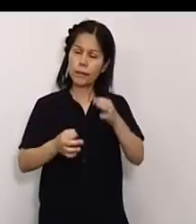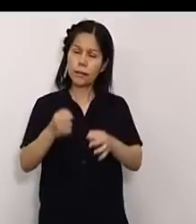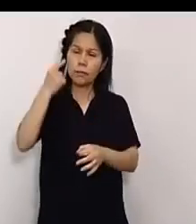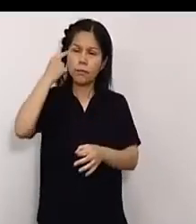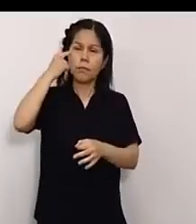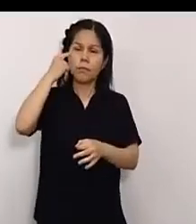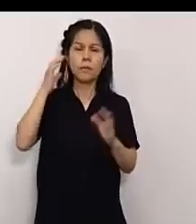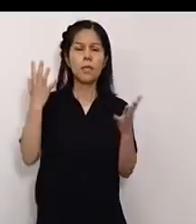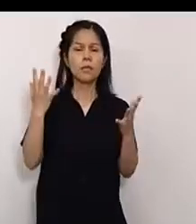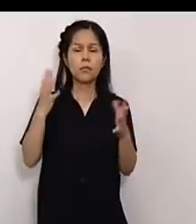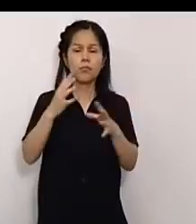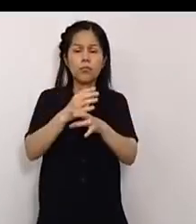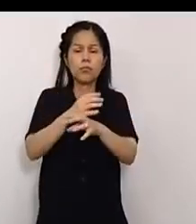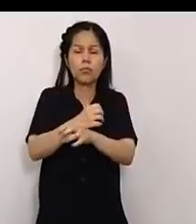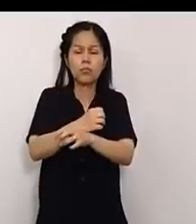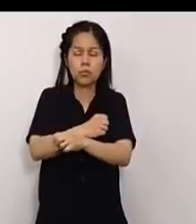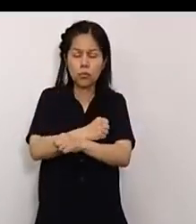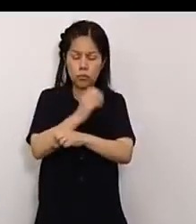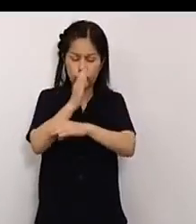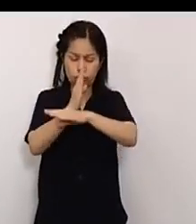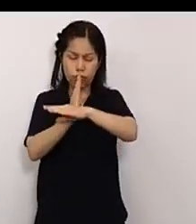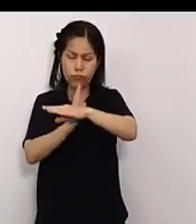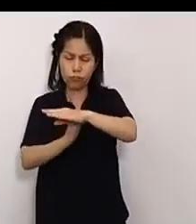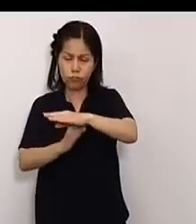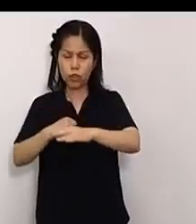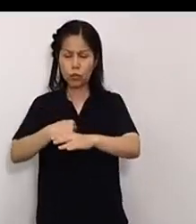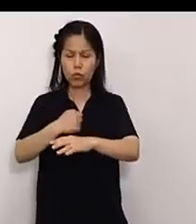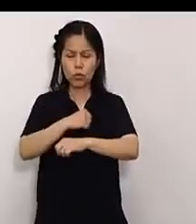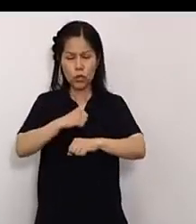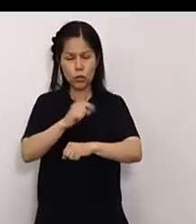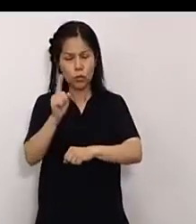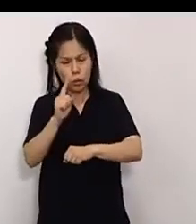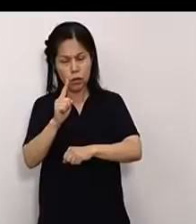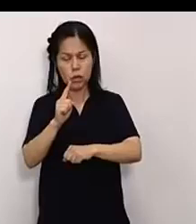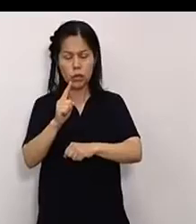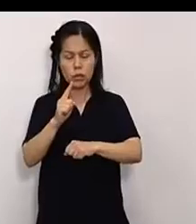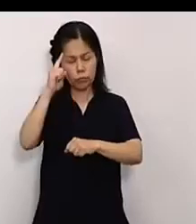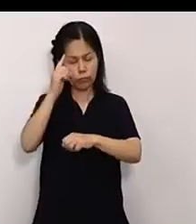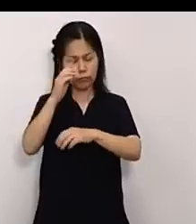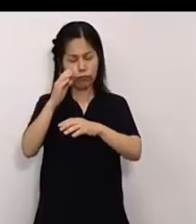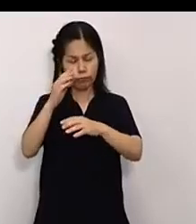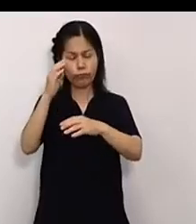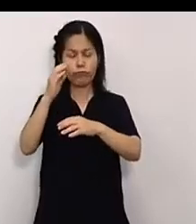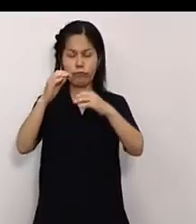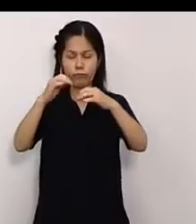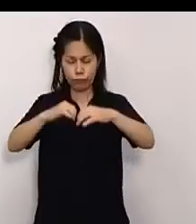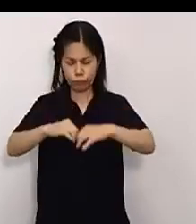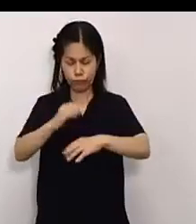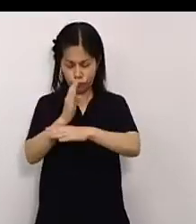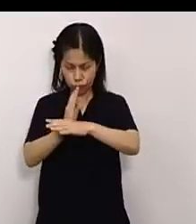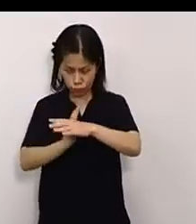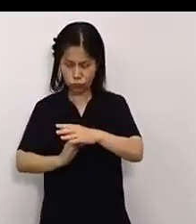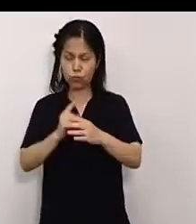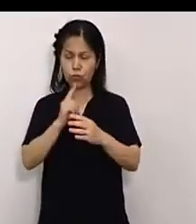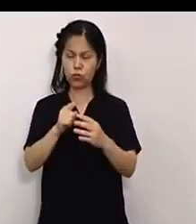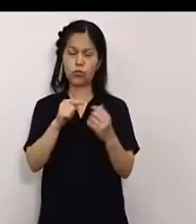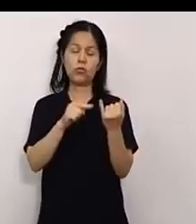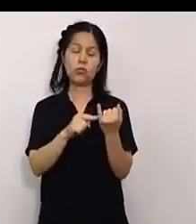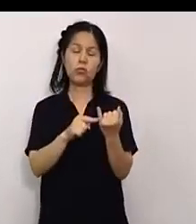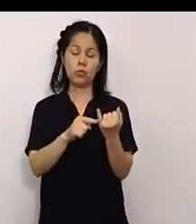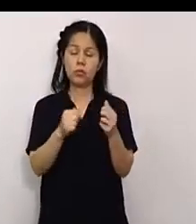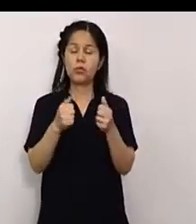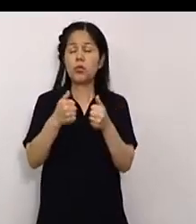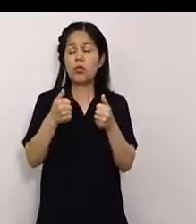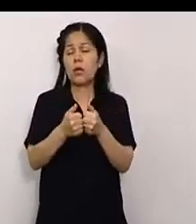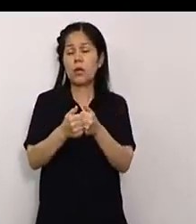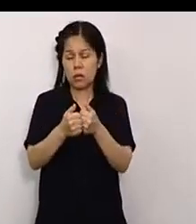もう本当にこう自分の尊厳って何なんだろうということをすごくこう問い直さなければならないと、そういう相談が非常に多